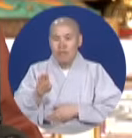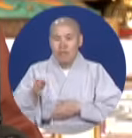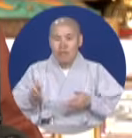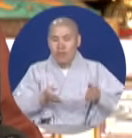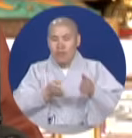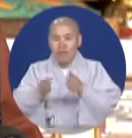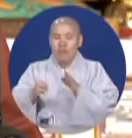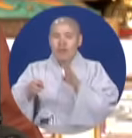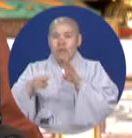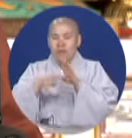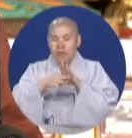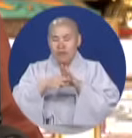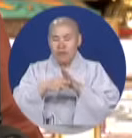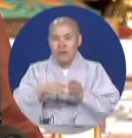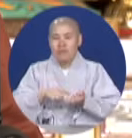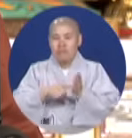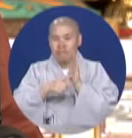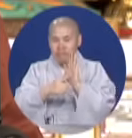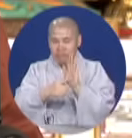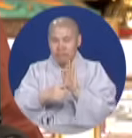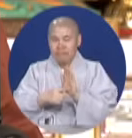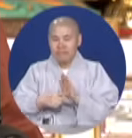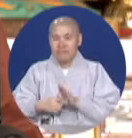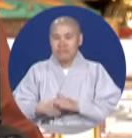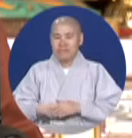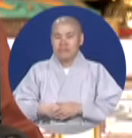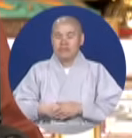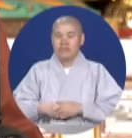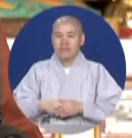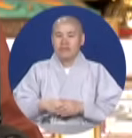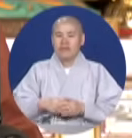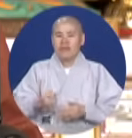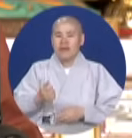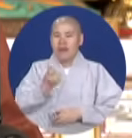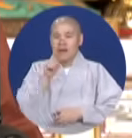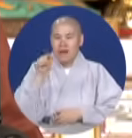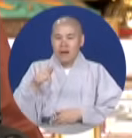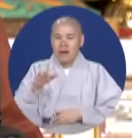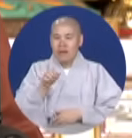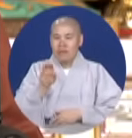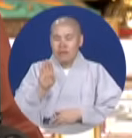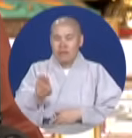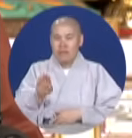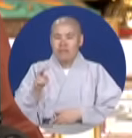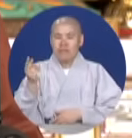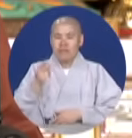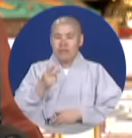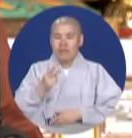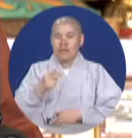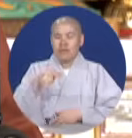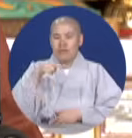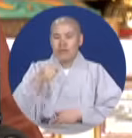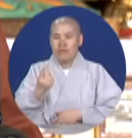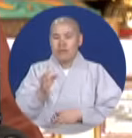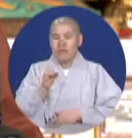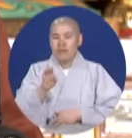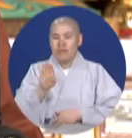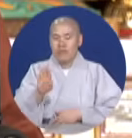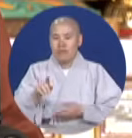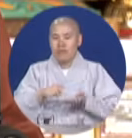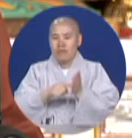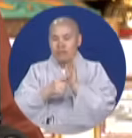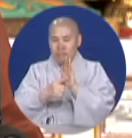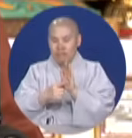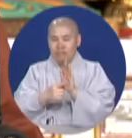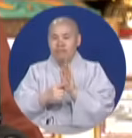도업. 그래서 학업과 도업, 도업과 학업, 이런